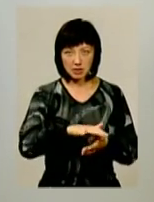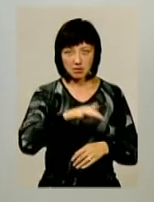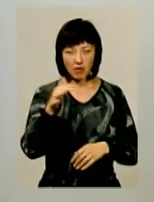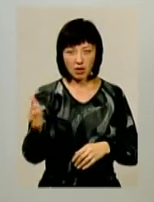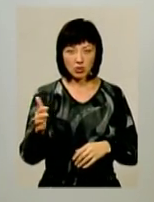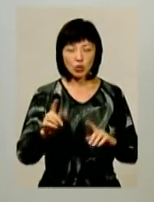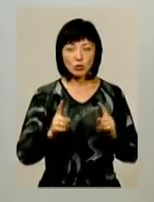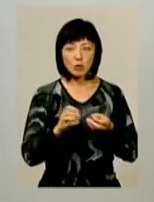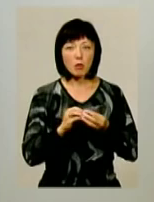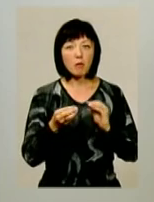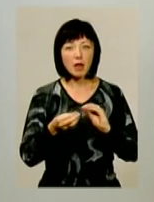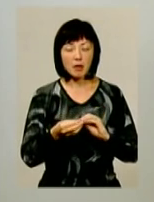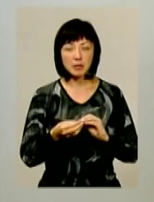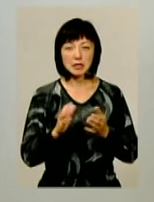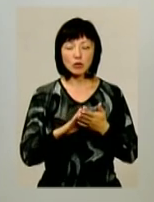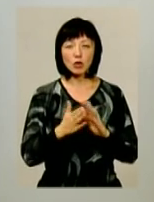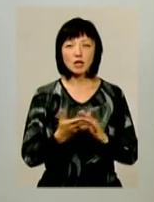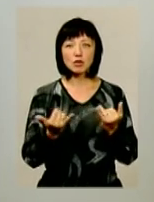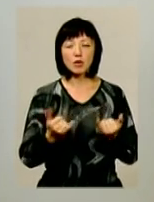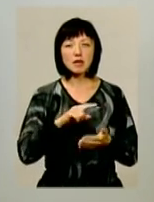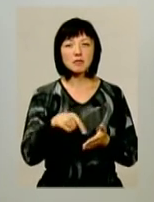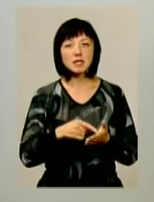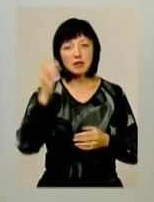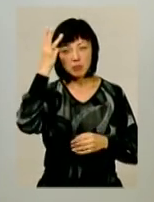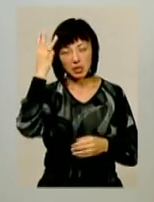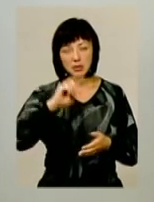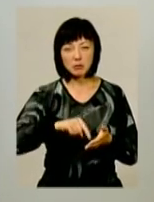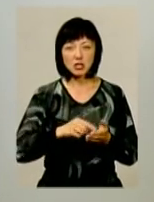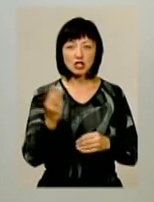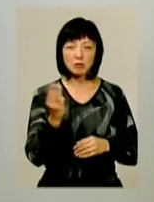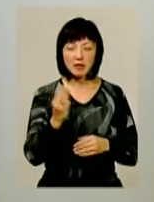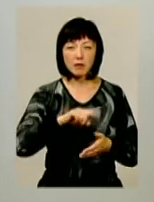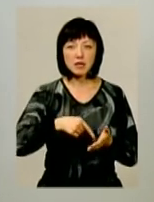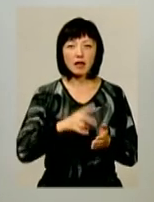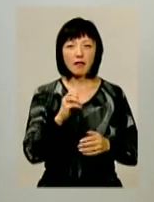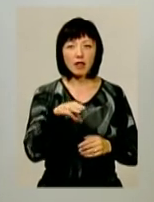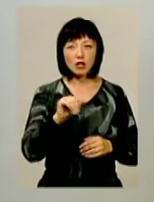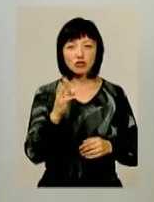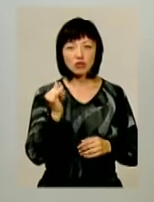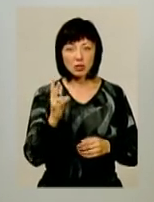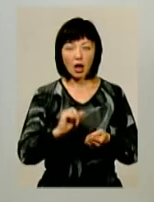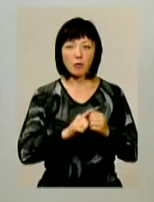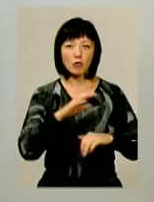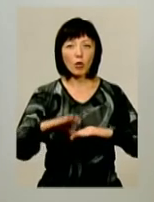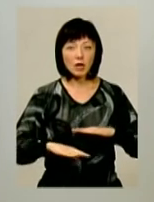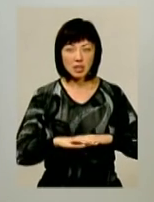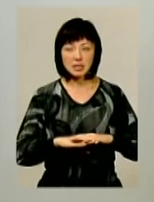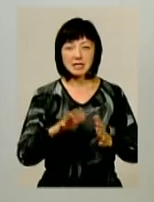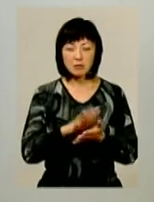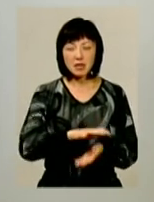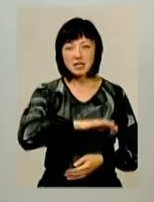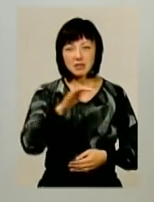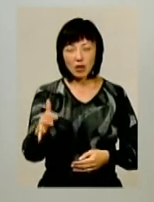Дуже проблемна ситуація сьогодні в місті Хмельницький, і місто Шепетівка, і місто Нітішин, і місто Кам'янець-Подільський. Сміттєзвалище у